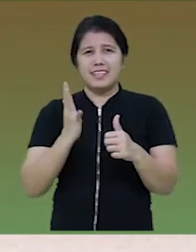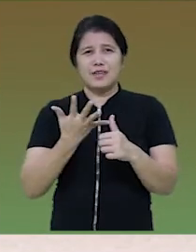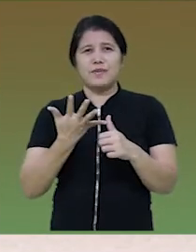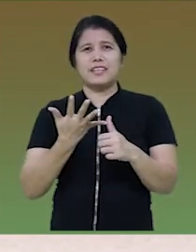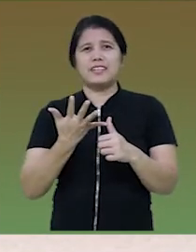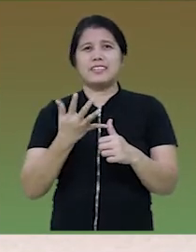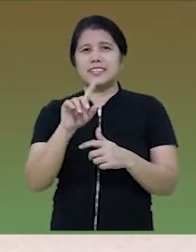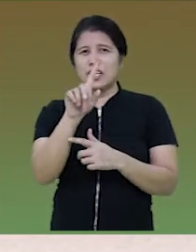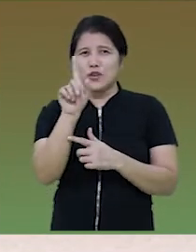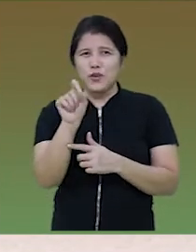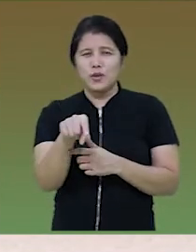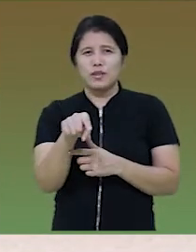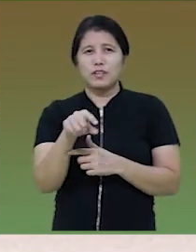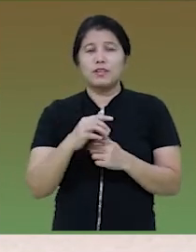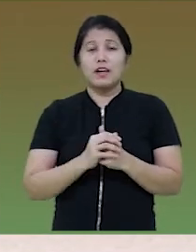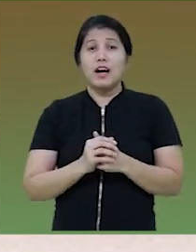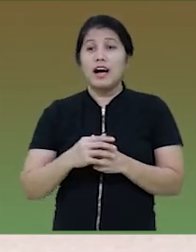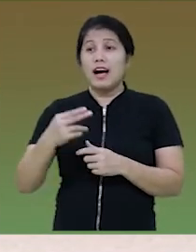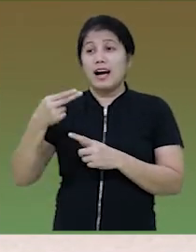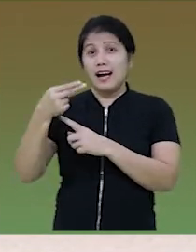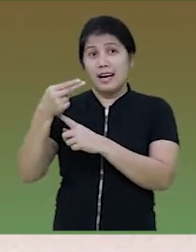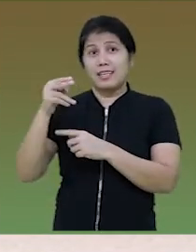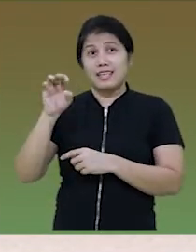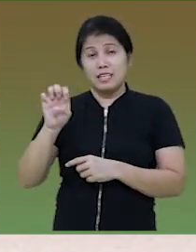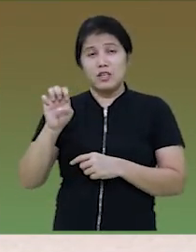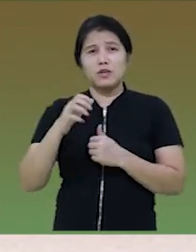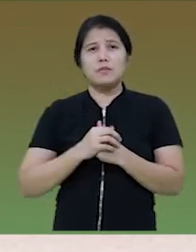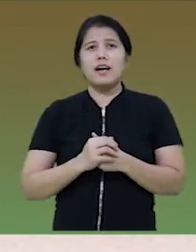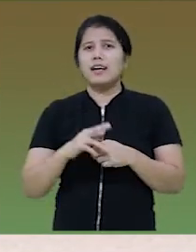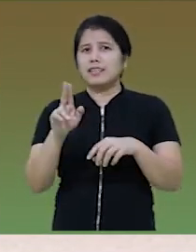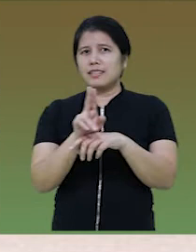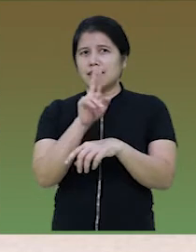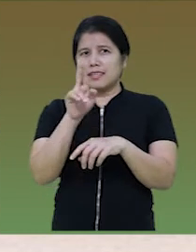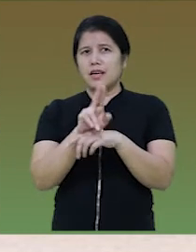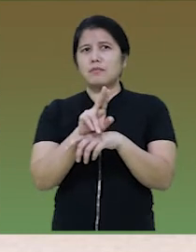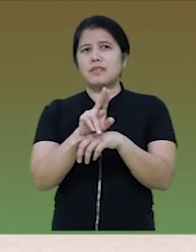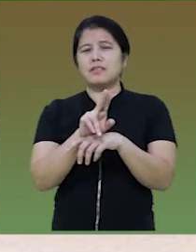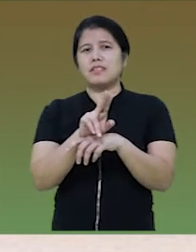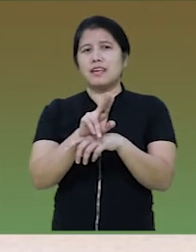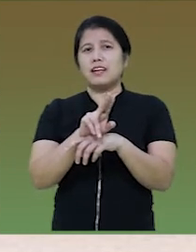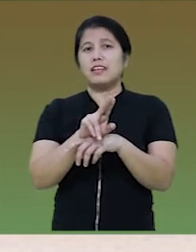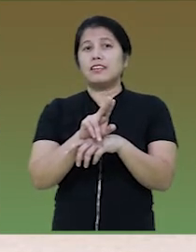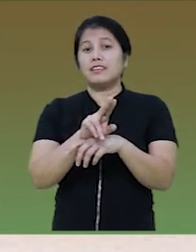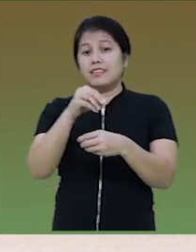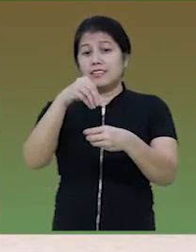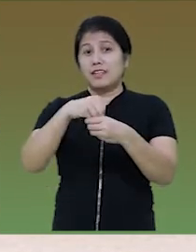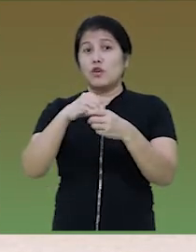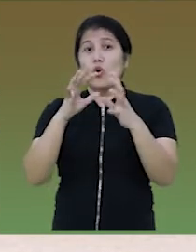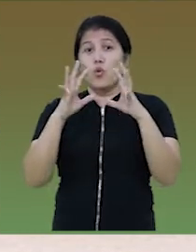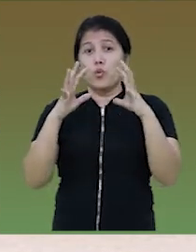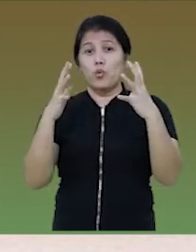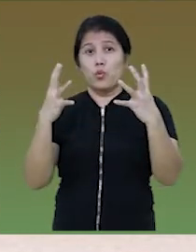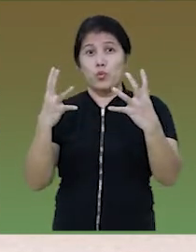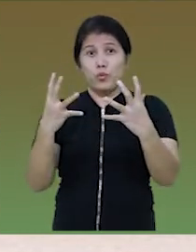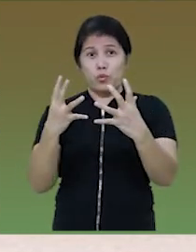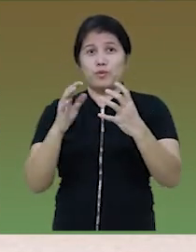Ikalimang tanong, ang helium ay gas na ginagamit sa lobo.